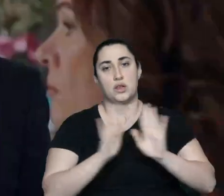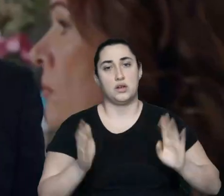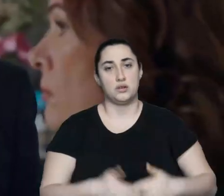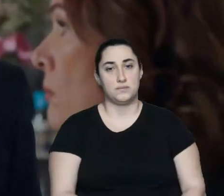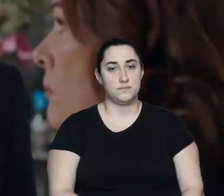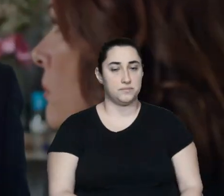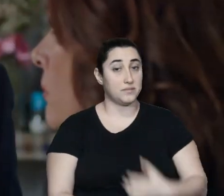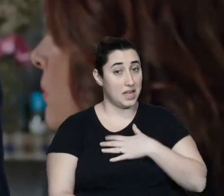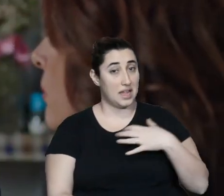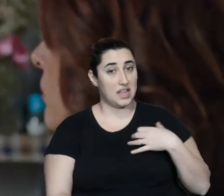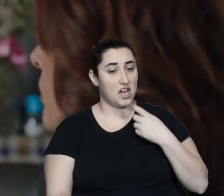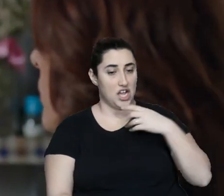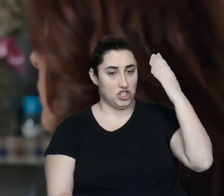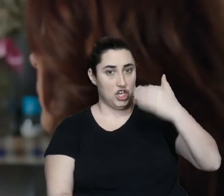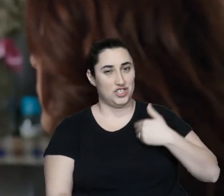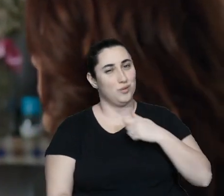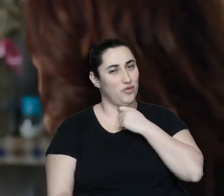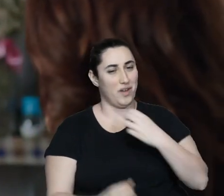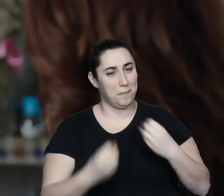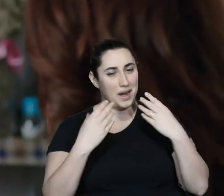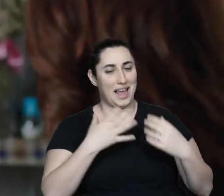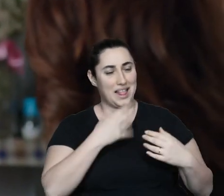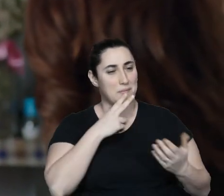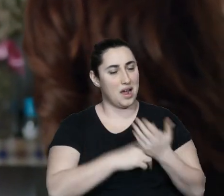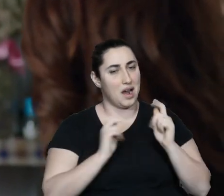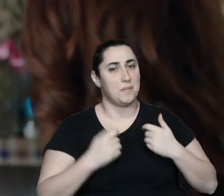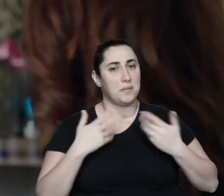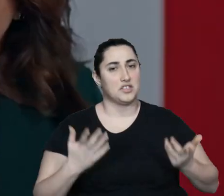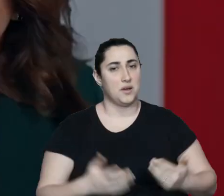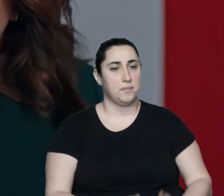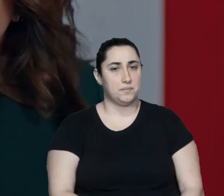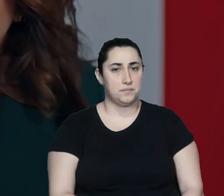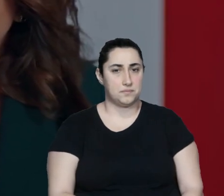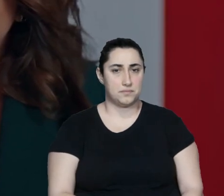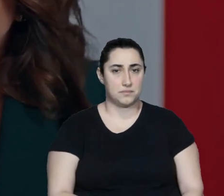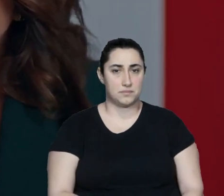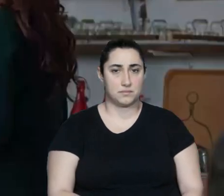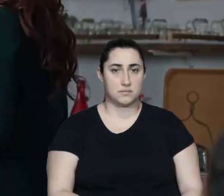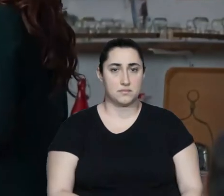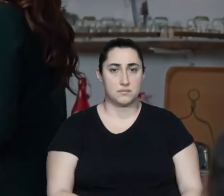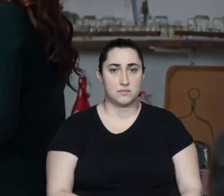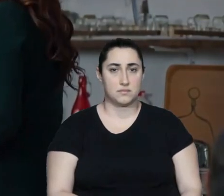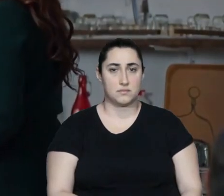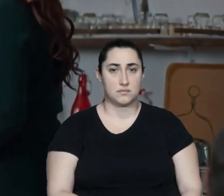kadar. Anne, kaç yaşında adamım Allah aşkına. Bırak da bu saatten sonra kimle konuşacağım ama kendim karar vereyim.